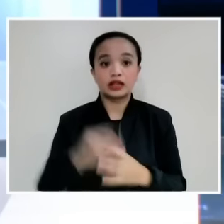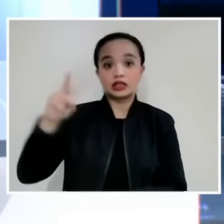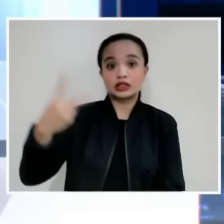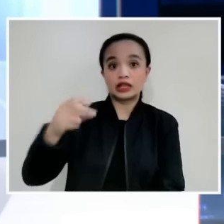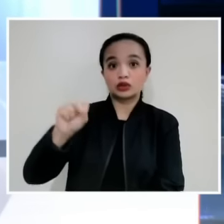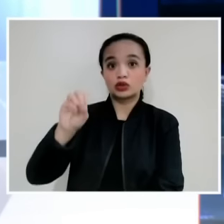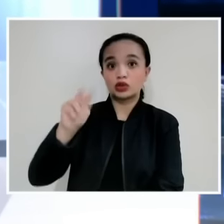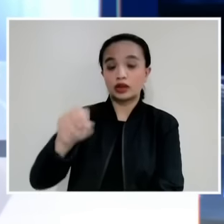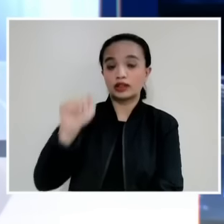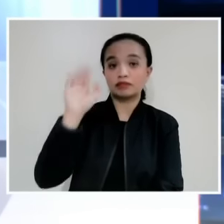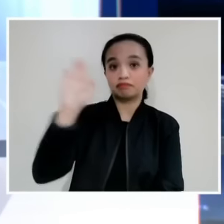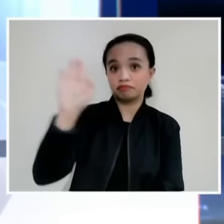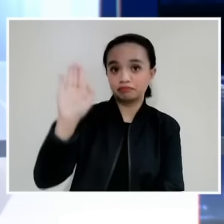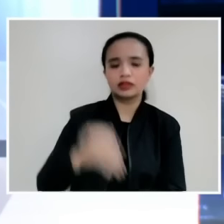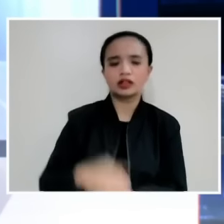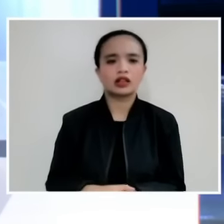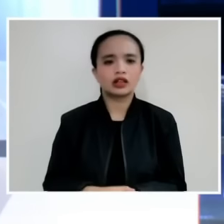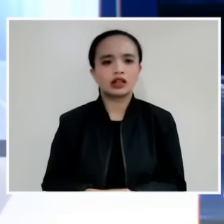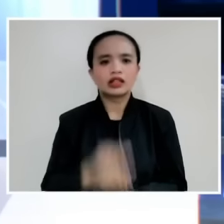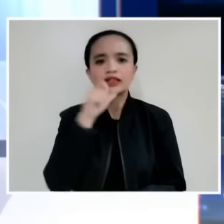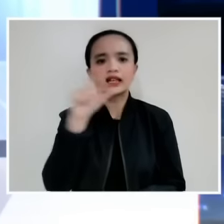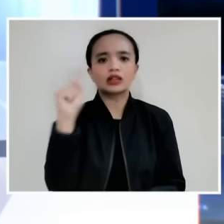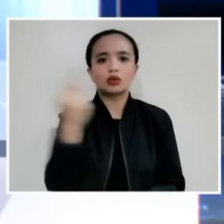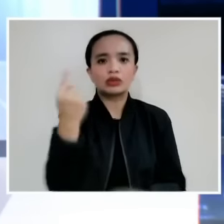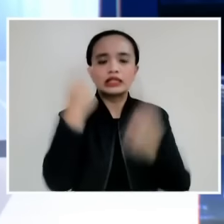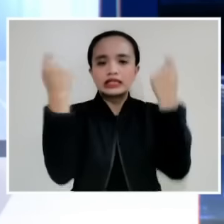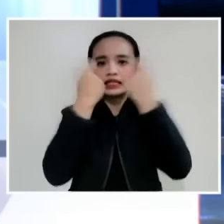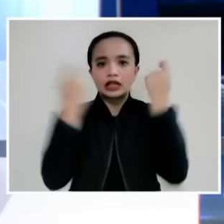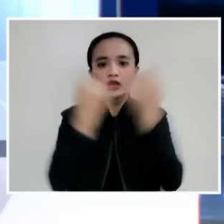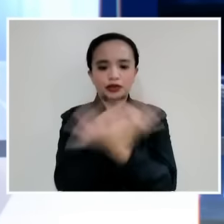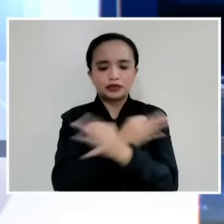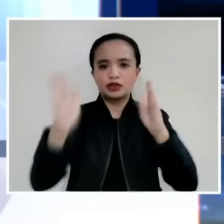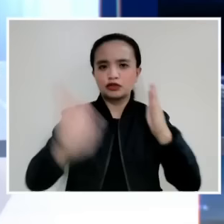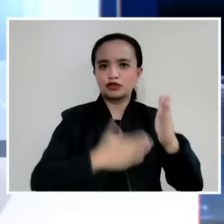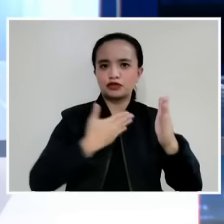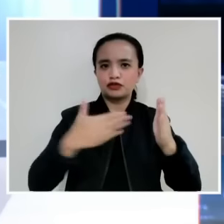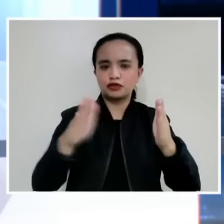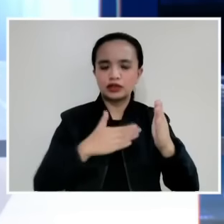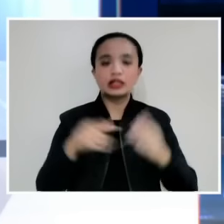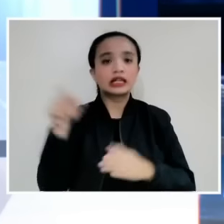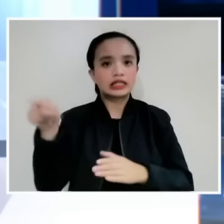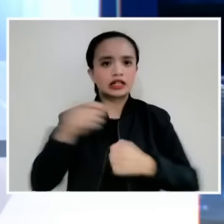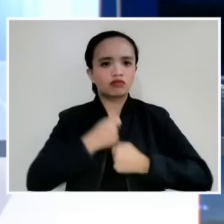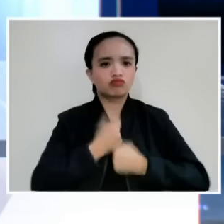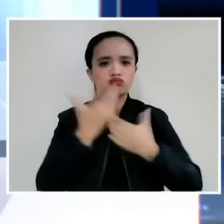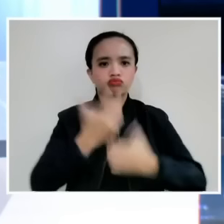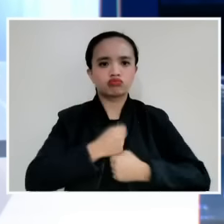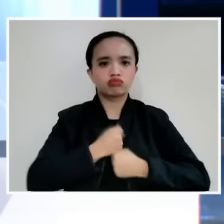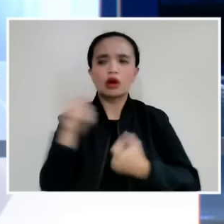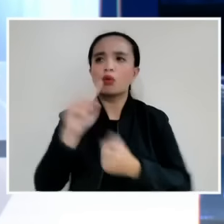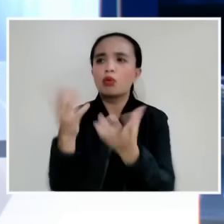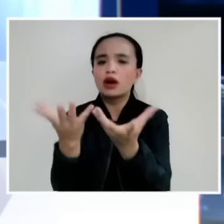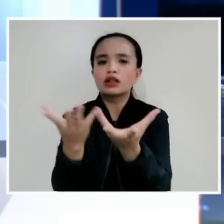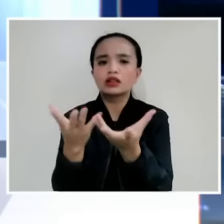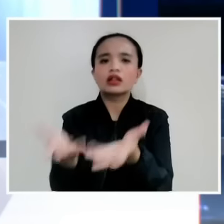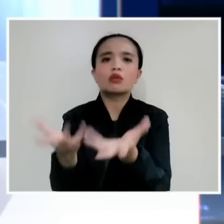address sa SONA, maliban sa pagdraos din ng libreng concert, nagpahayar ni sila ng kanila mga kahilingan sa